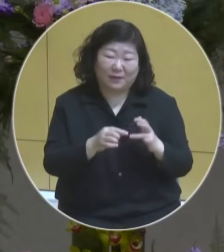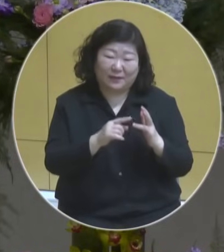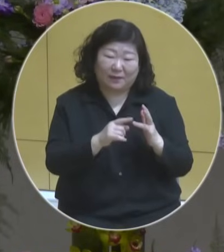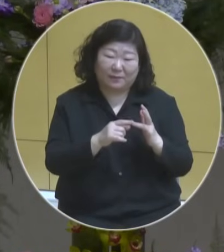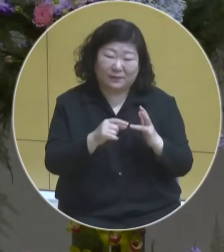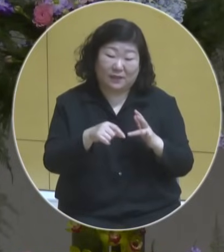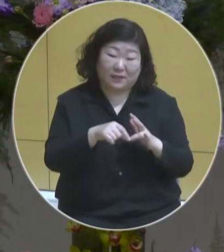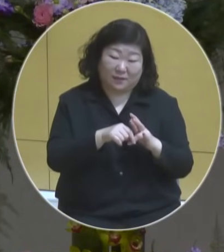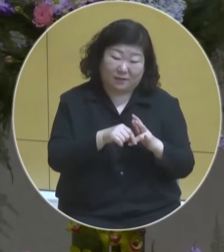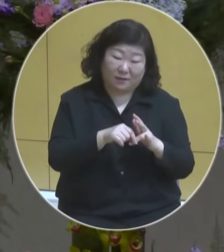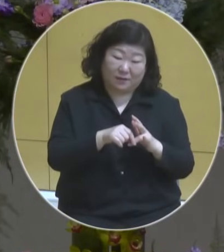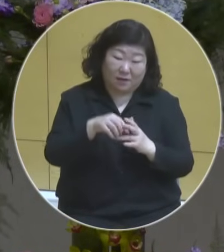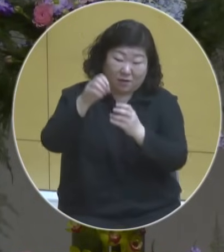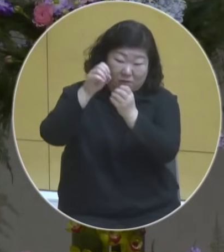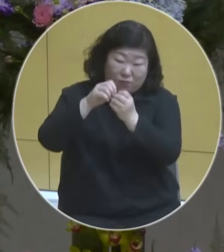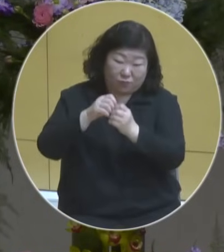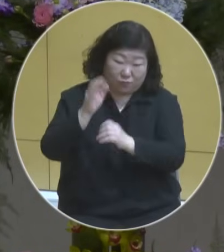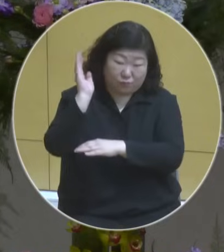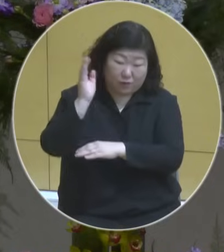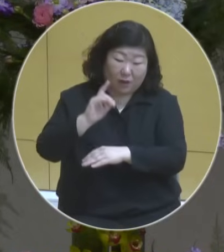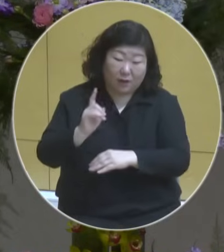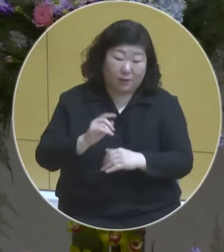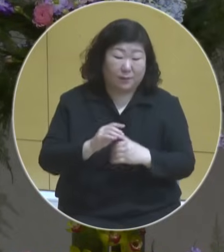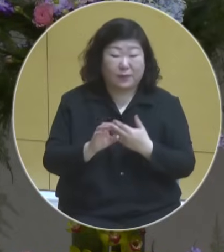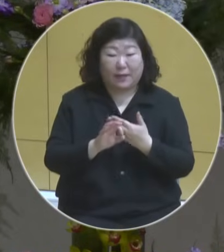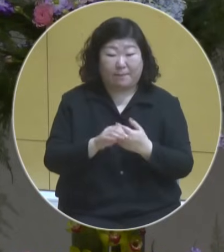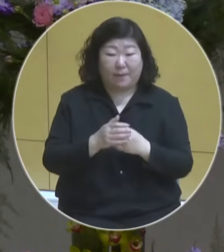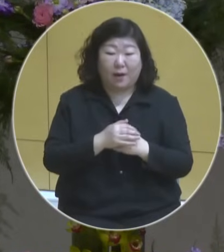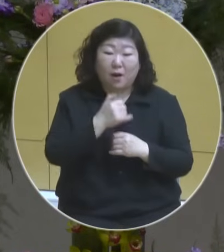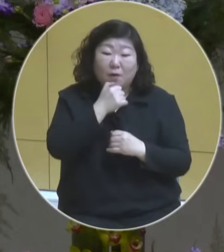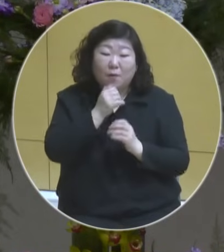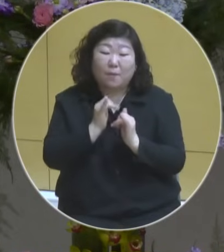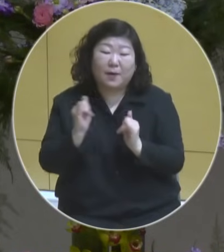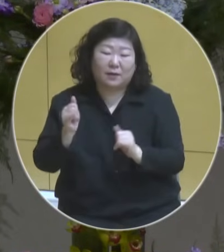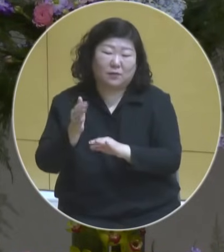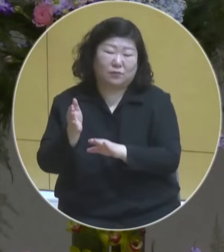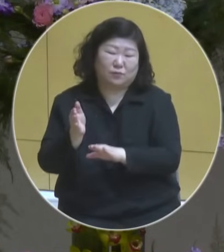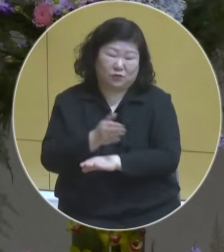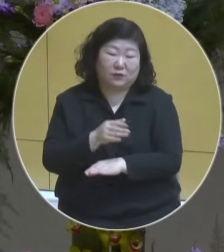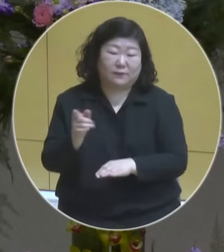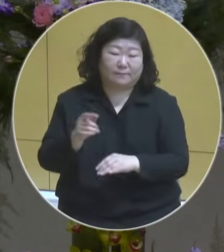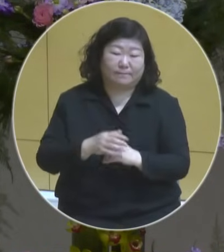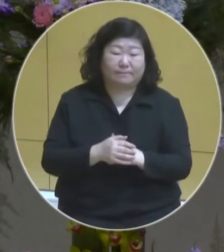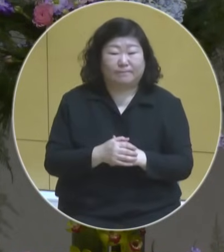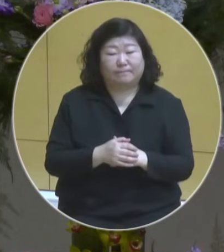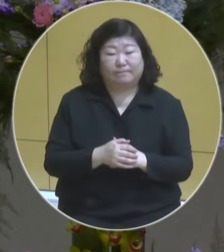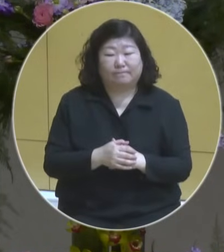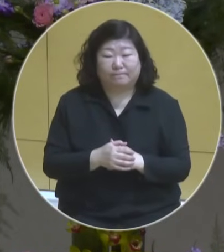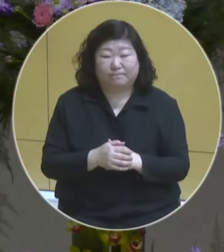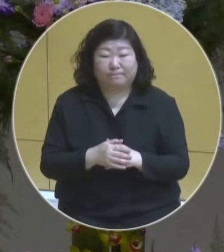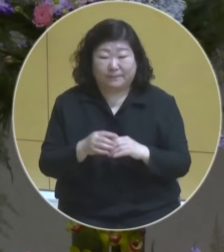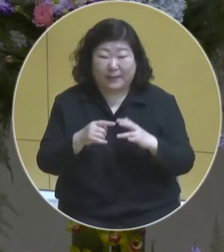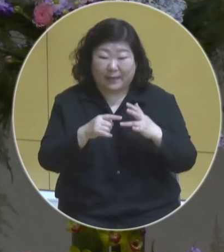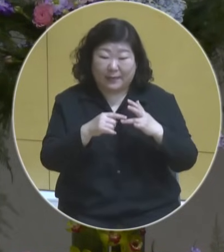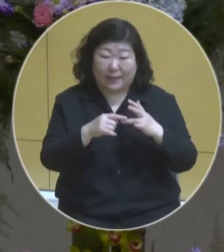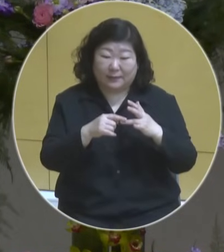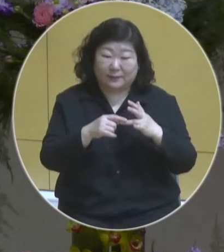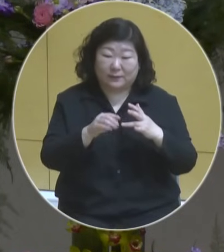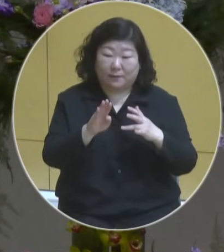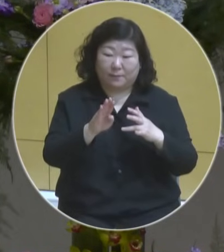근데이 유례가 어디서부터 왔냐면 바로이 로마에서 시작됐다고 하는데 그들은 약지에